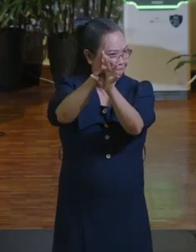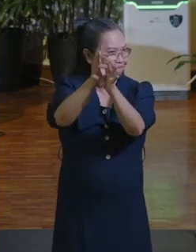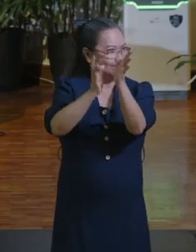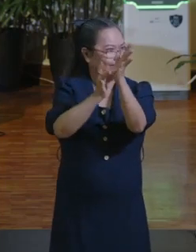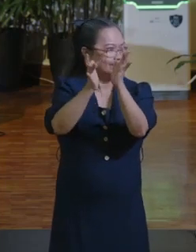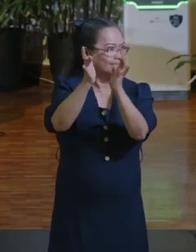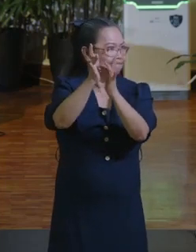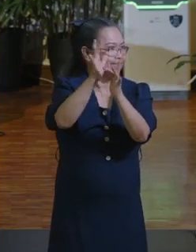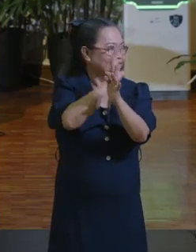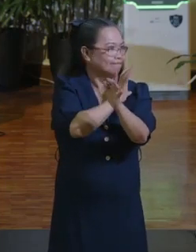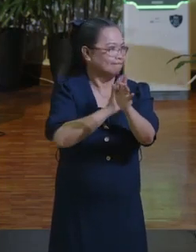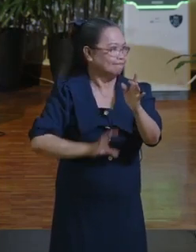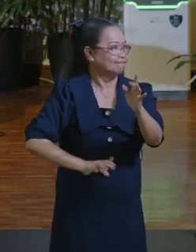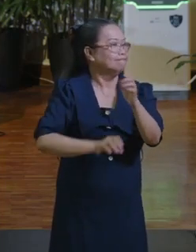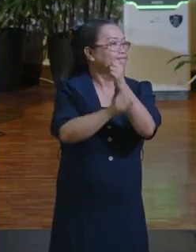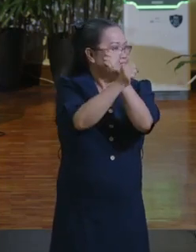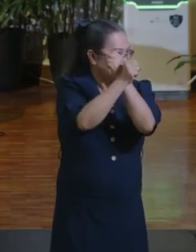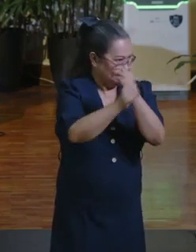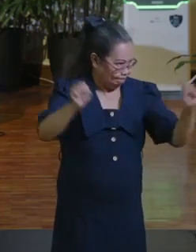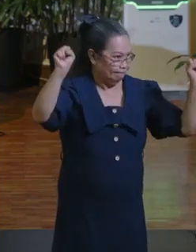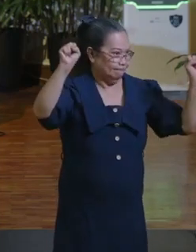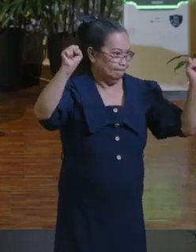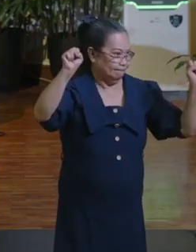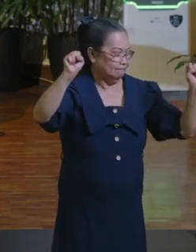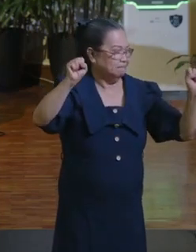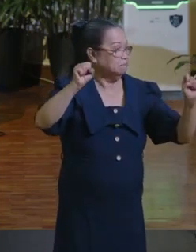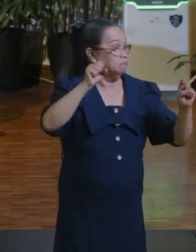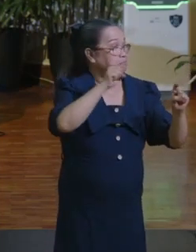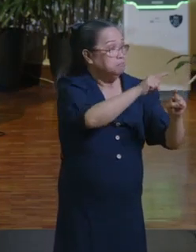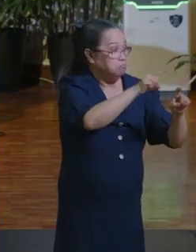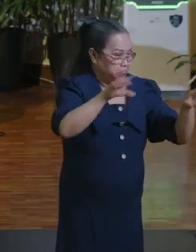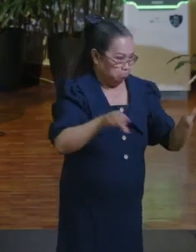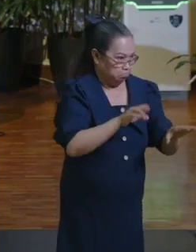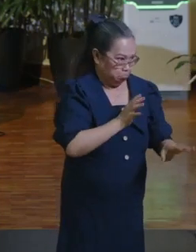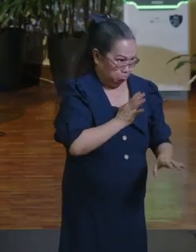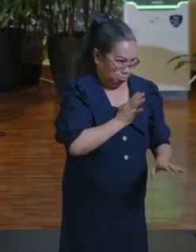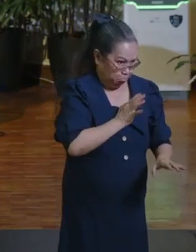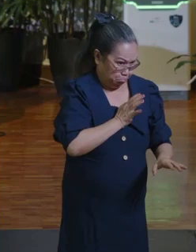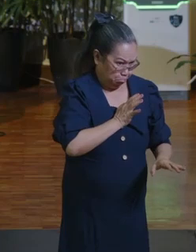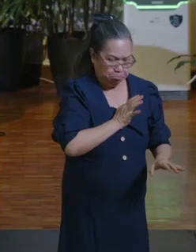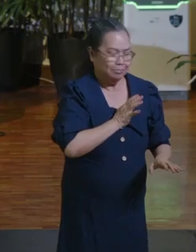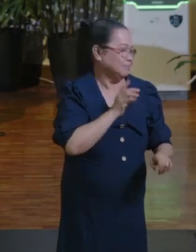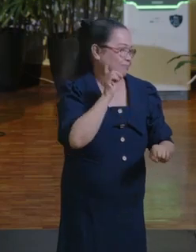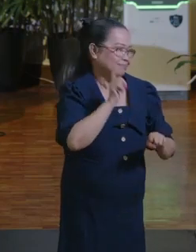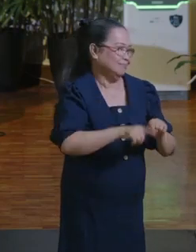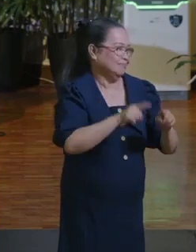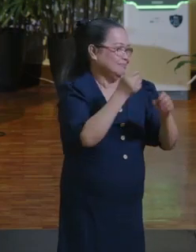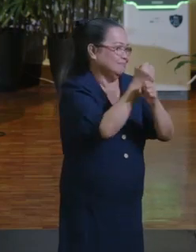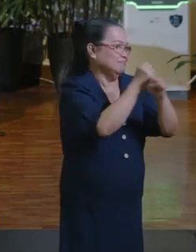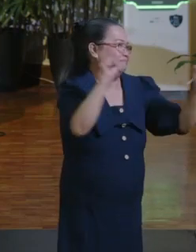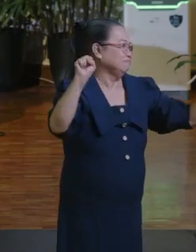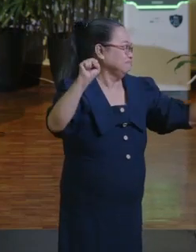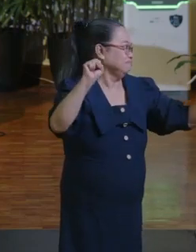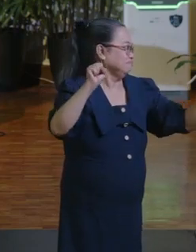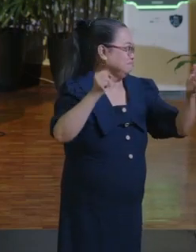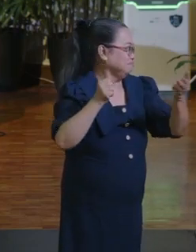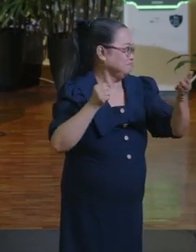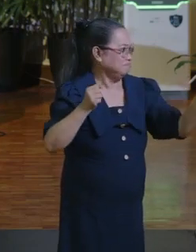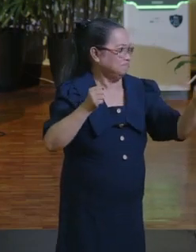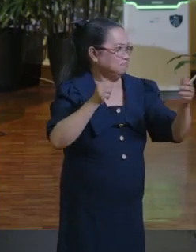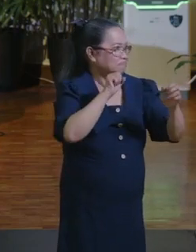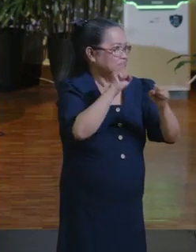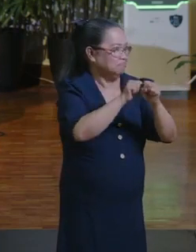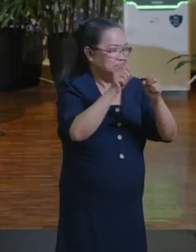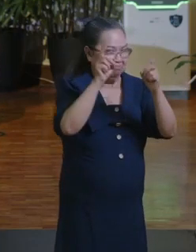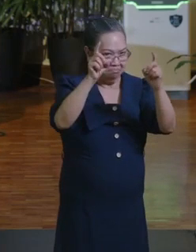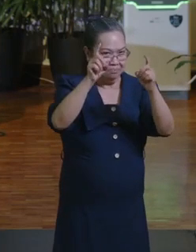kay Jesucristo bilang tagapagligtas. Kanyang ipinagtanggol itong doktrinang